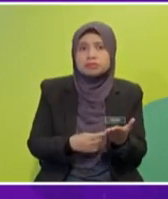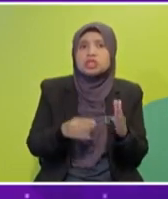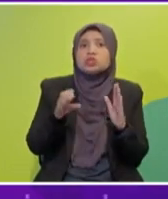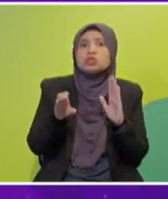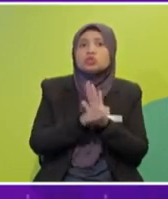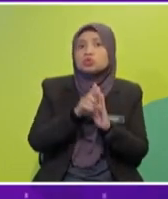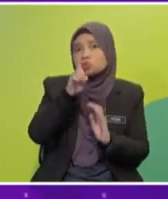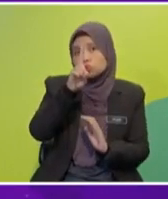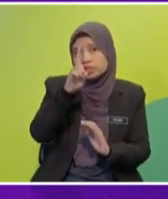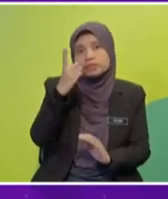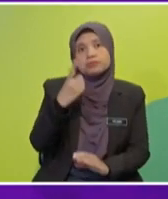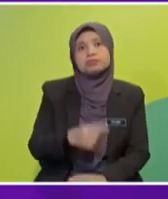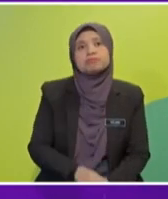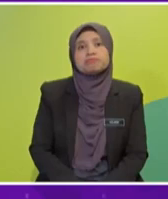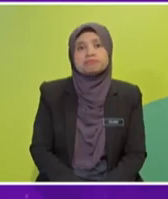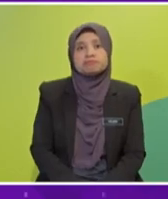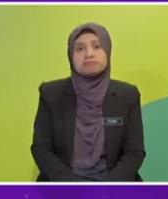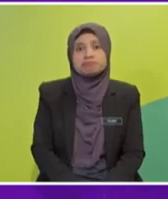je saya minta.